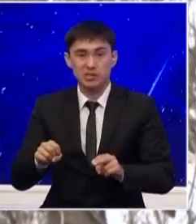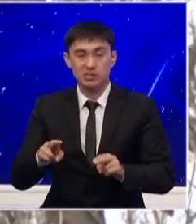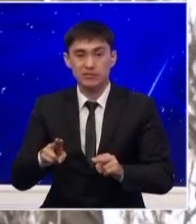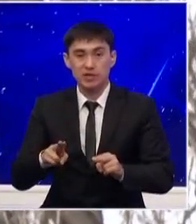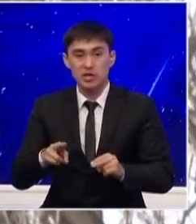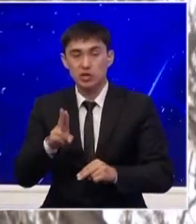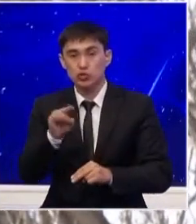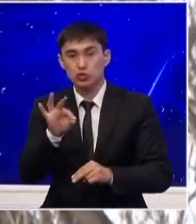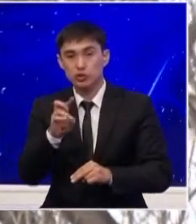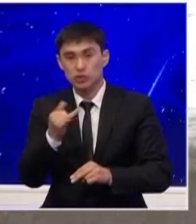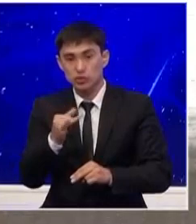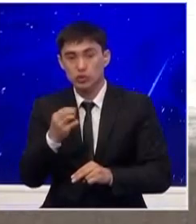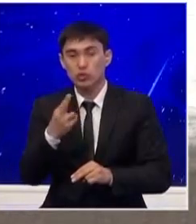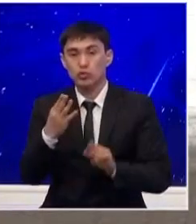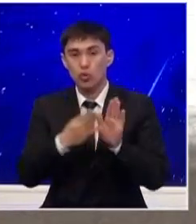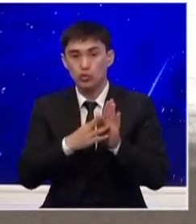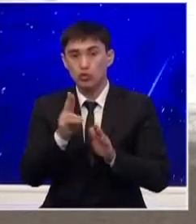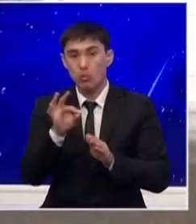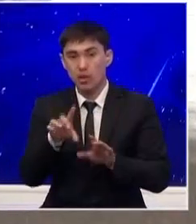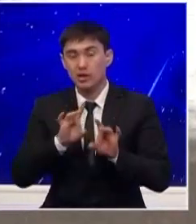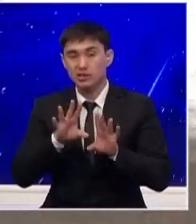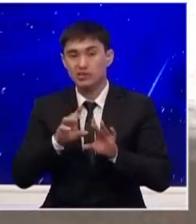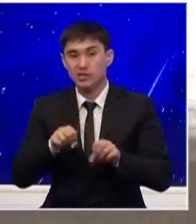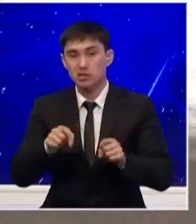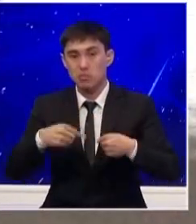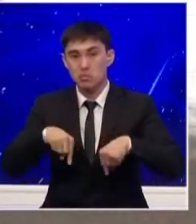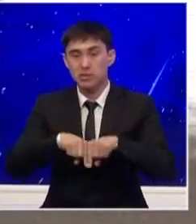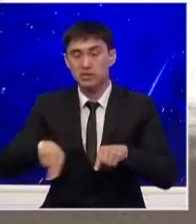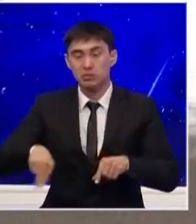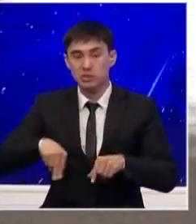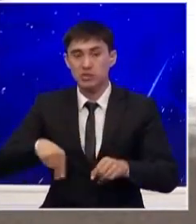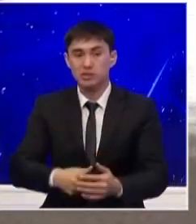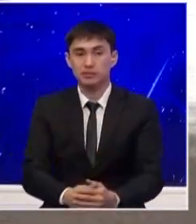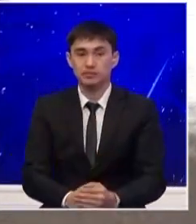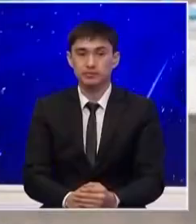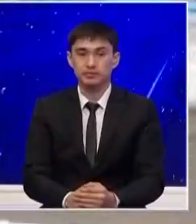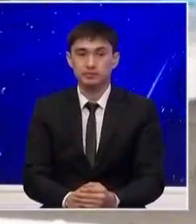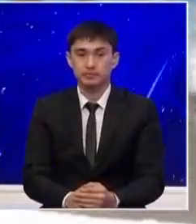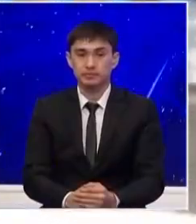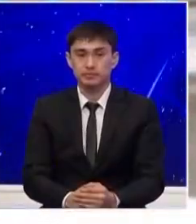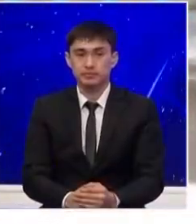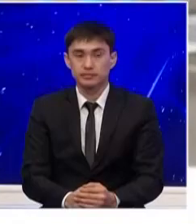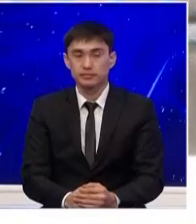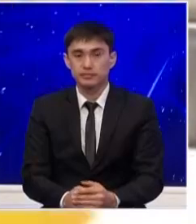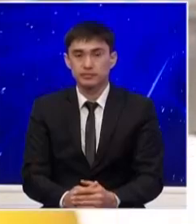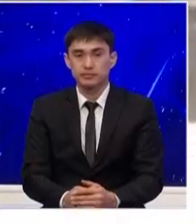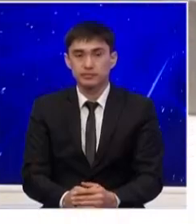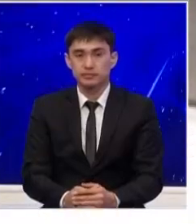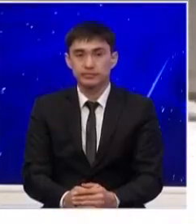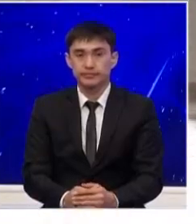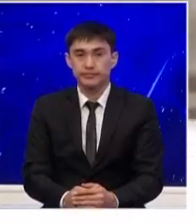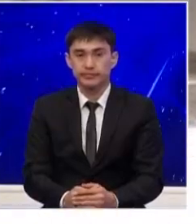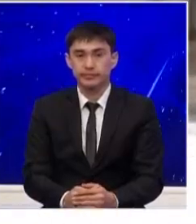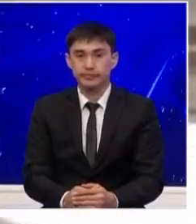владения джиу-джитсу и тоос-кумалак, рассказали представители местной администрации. Аделя Кжаркенова, Амина Кудайберген, Бекжан